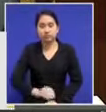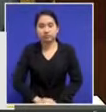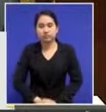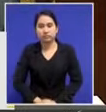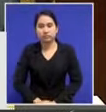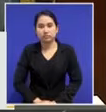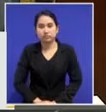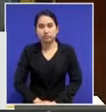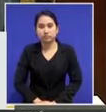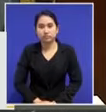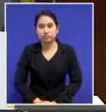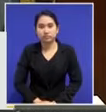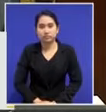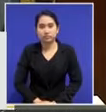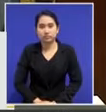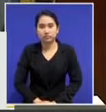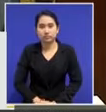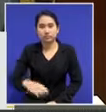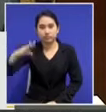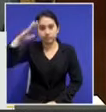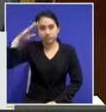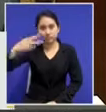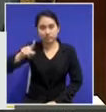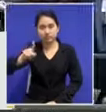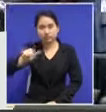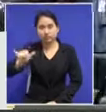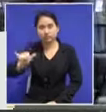โตมีนา พลเอกประยุทธ์ค่ะ